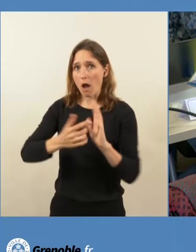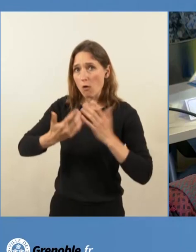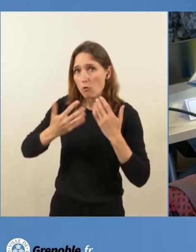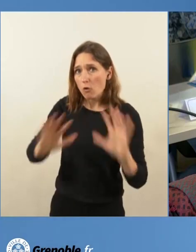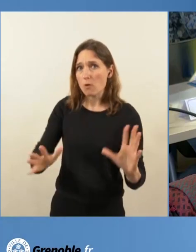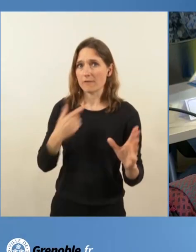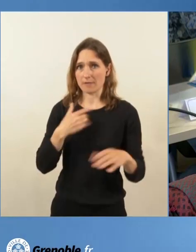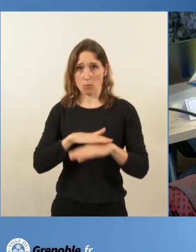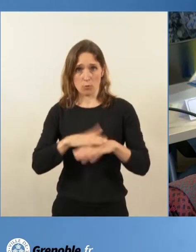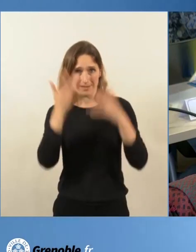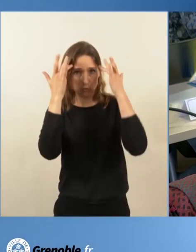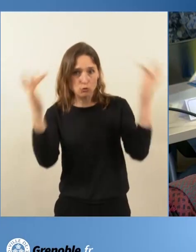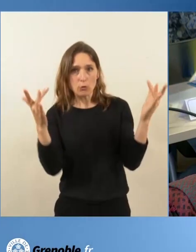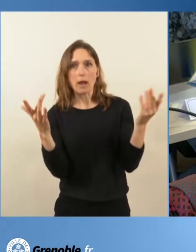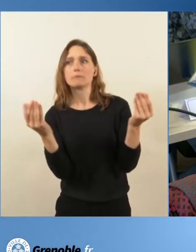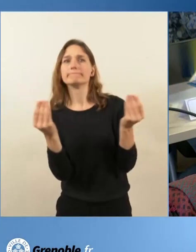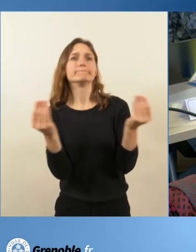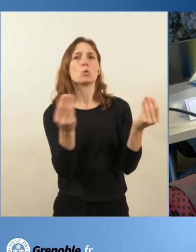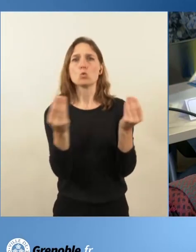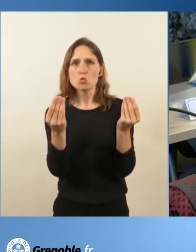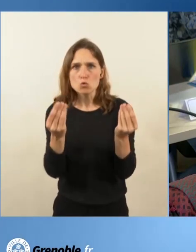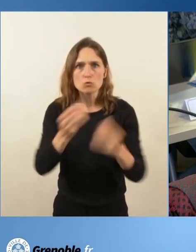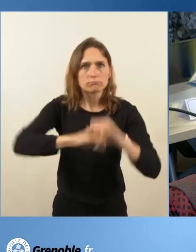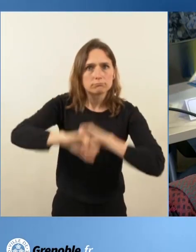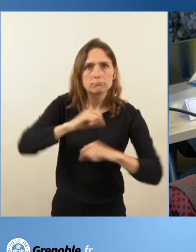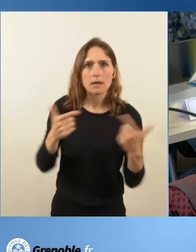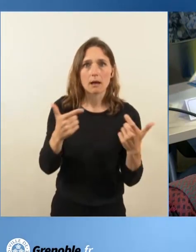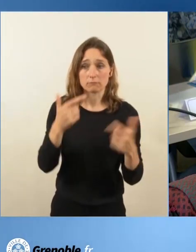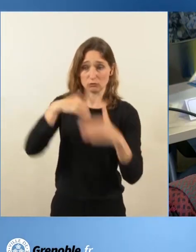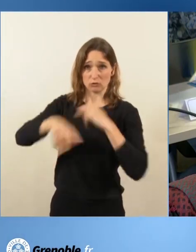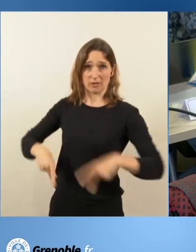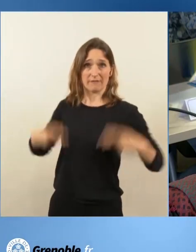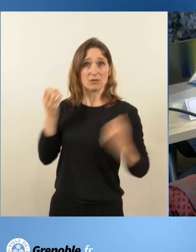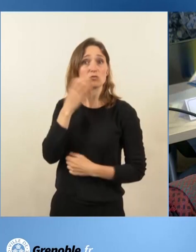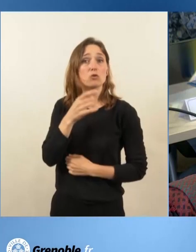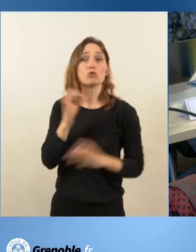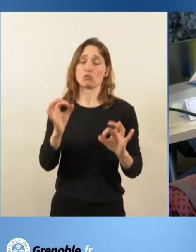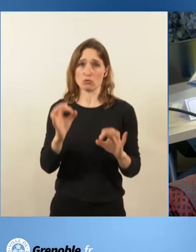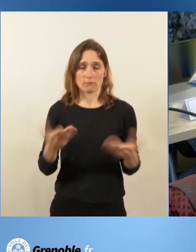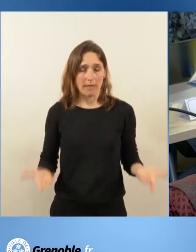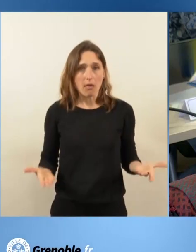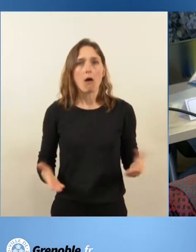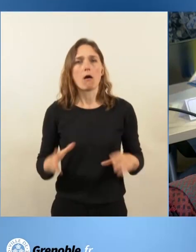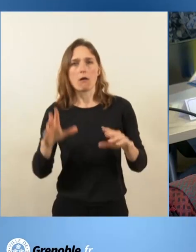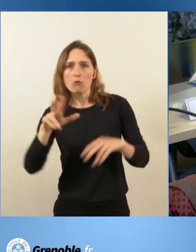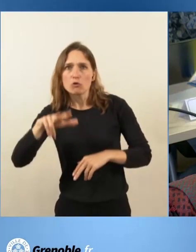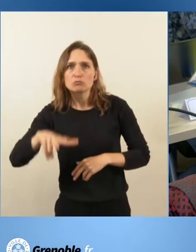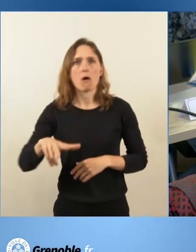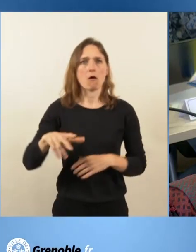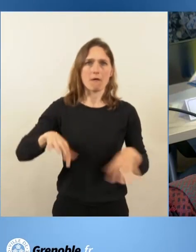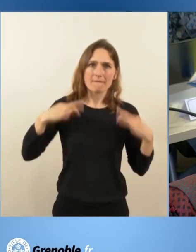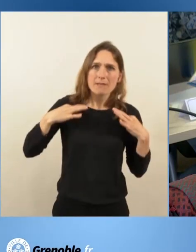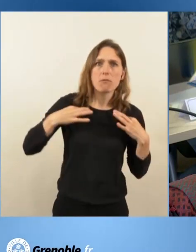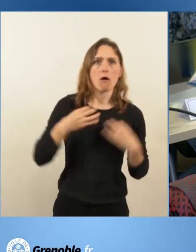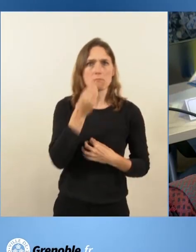politique culturelle et je le redis au cœur de la vie des gens ce n'est pas parce qu'aujourd'hui ça alimentait coûte cher se loger coûte cher se déplacer coûte cher et de plus